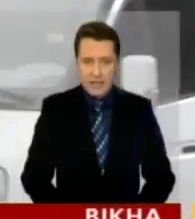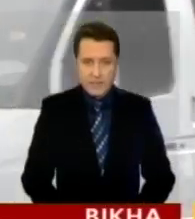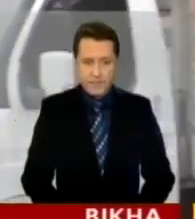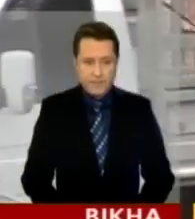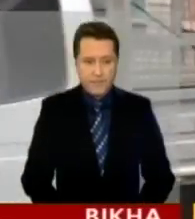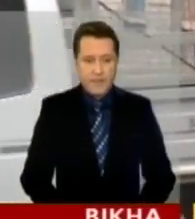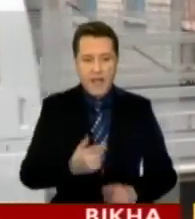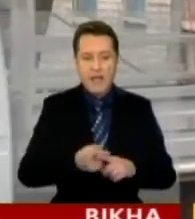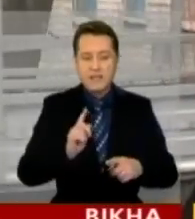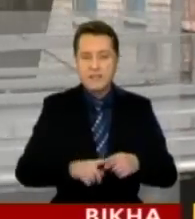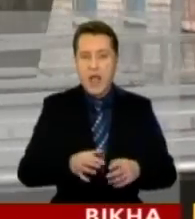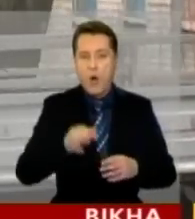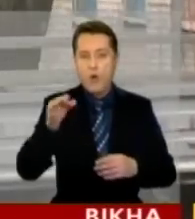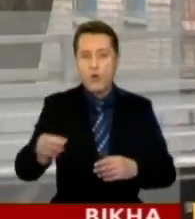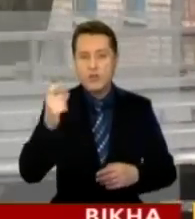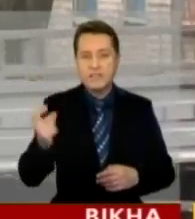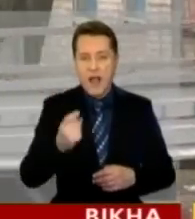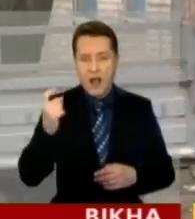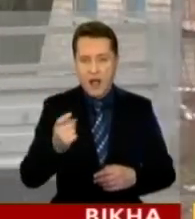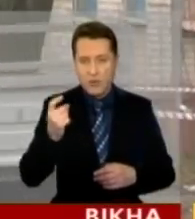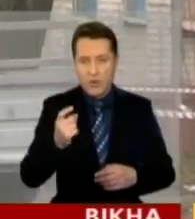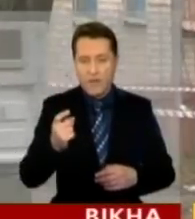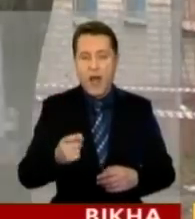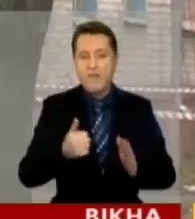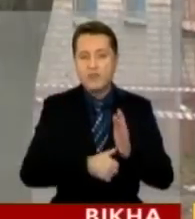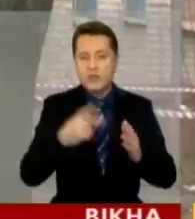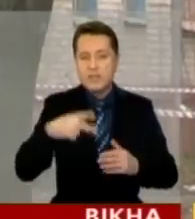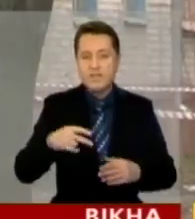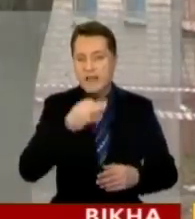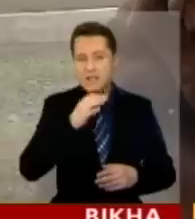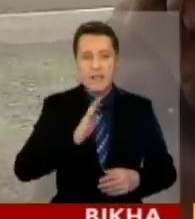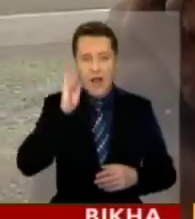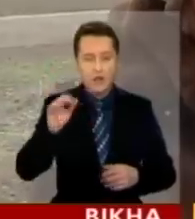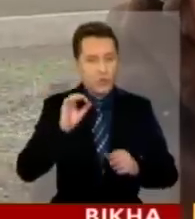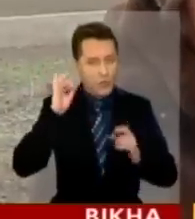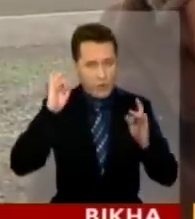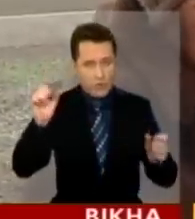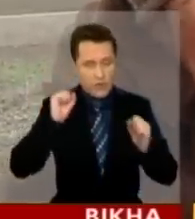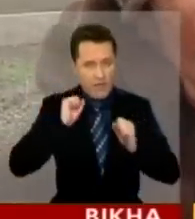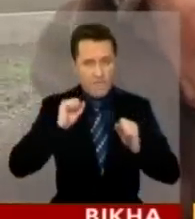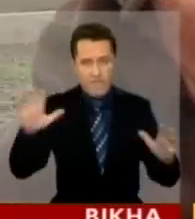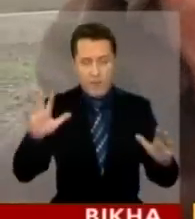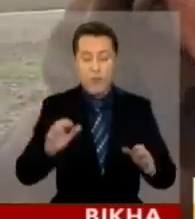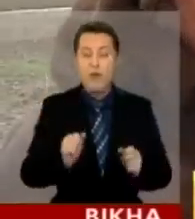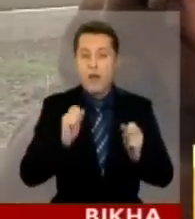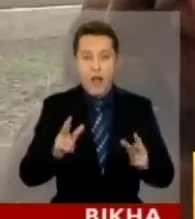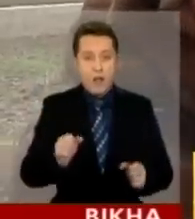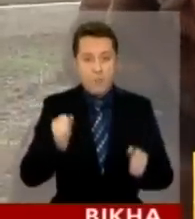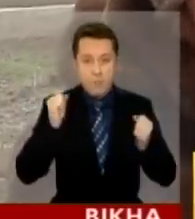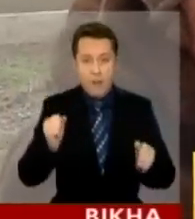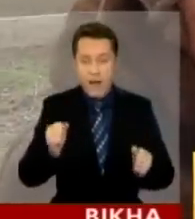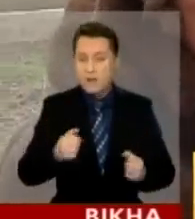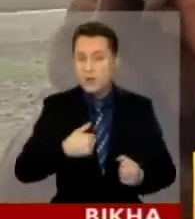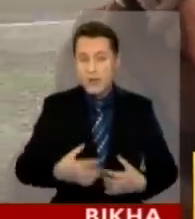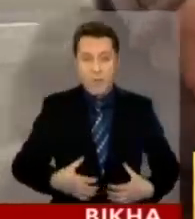Це околиця Харкова, мікрорайон Східний. О 6:20 ранку тут пролунав вибух. Вона як бахнула, я